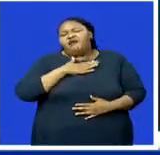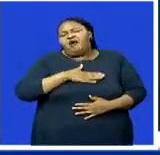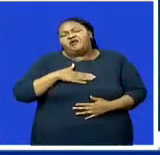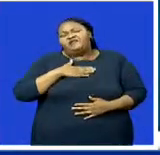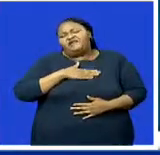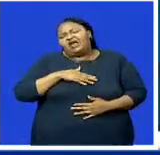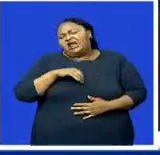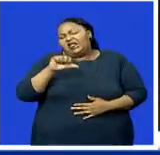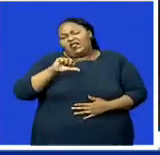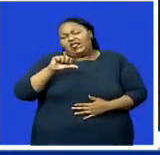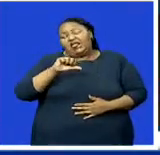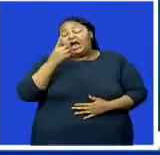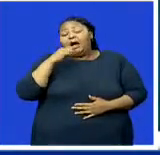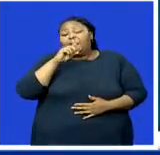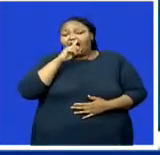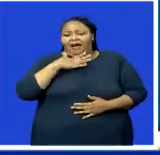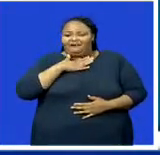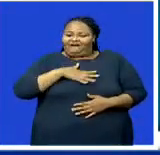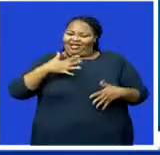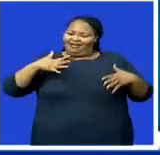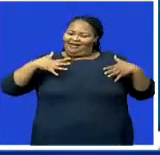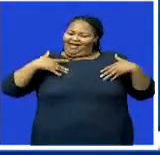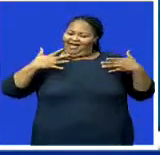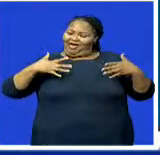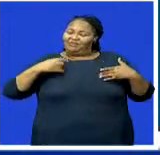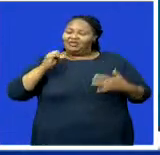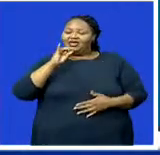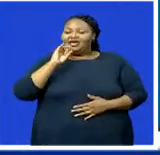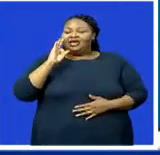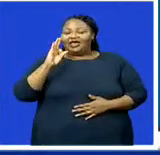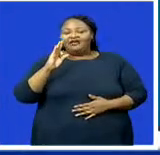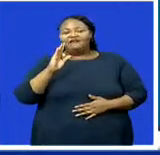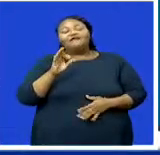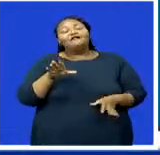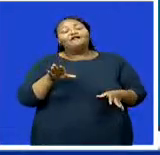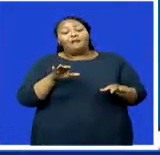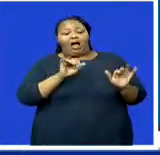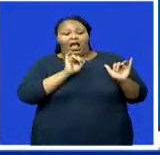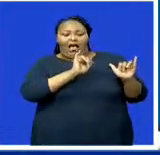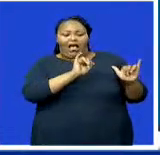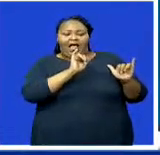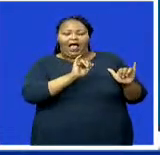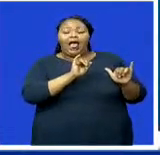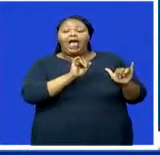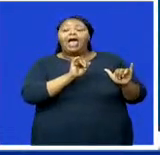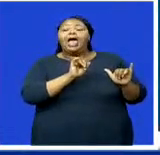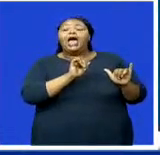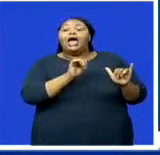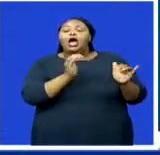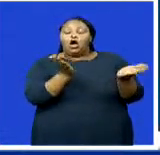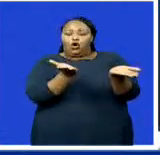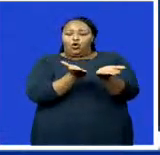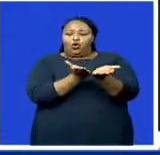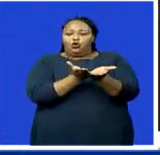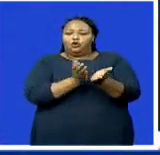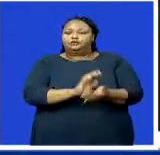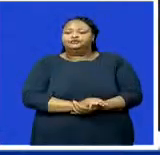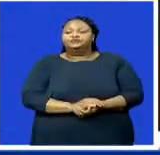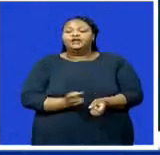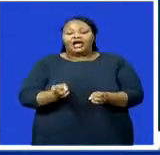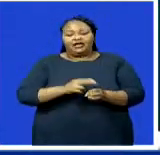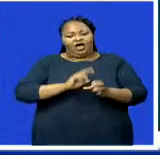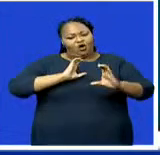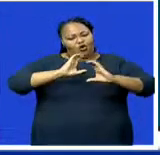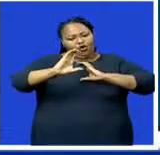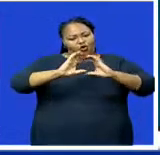so kuba ngila esikolweni lapho khona badivela khona ukuthi nangembala sisekhaya sithokomele nale communication